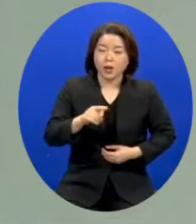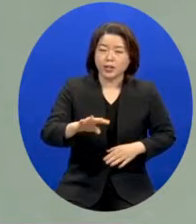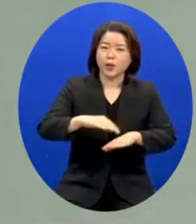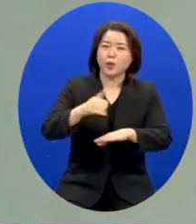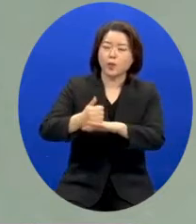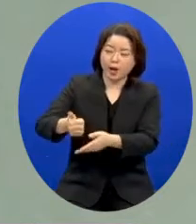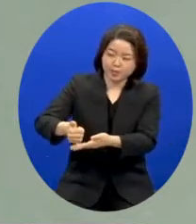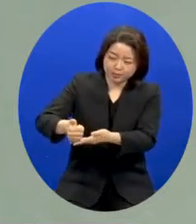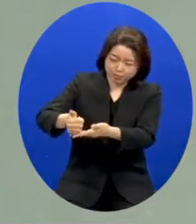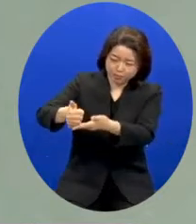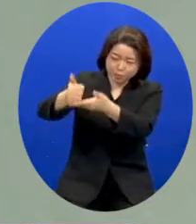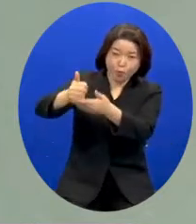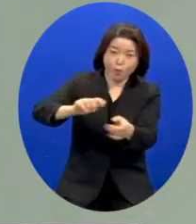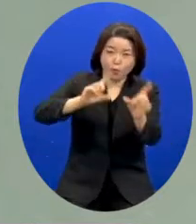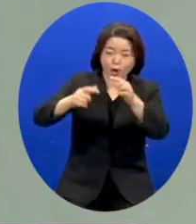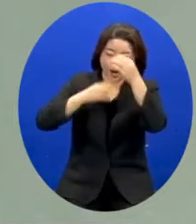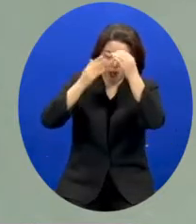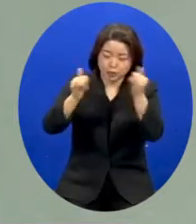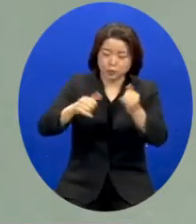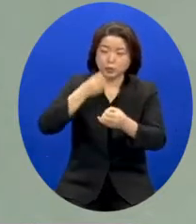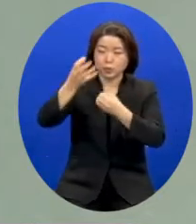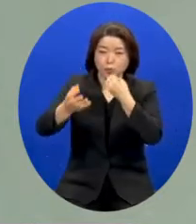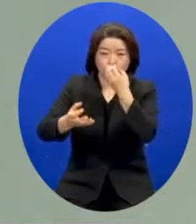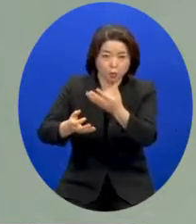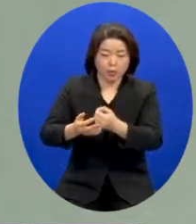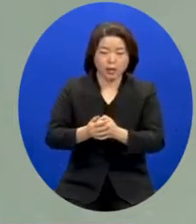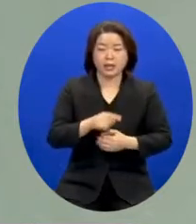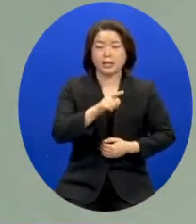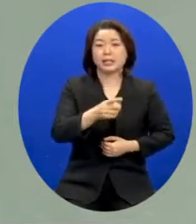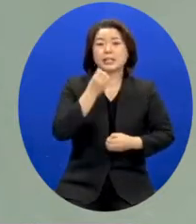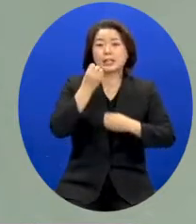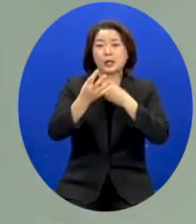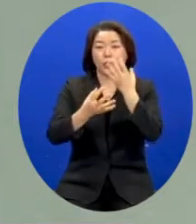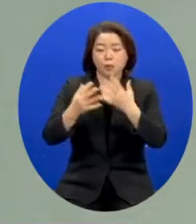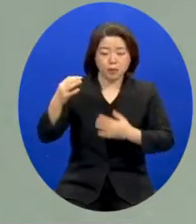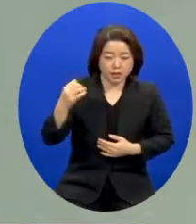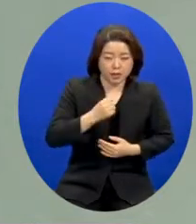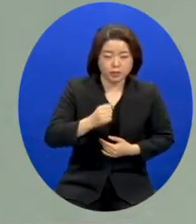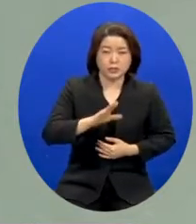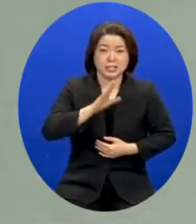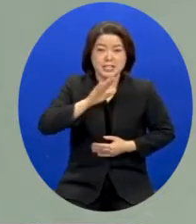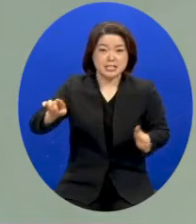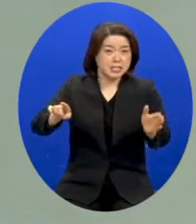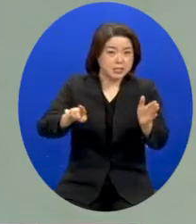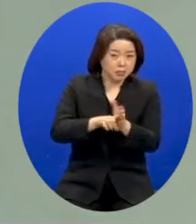모시고 사는 성도의 고백이고 우리가 이렇게 고백하고 이걸 진짜 믿으면